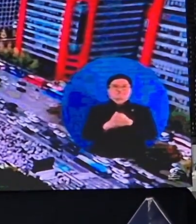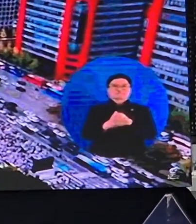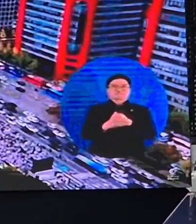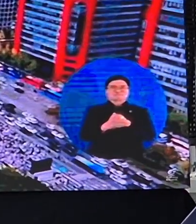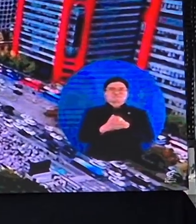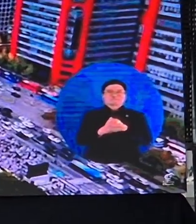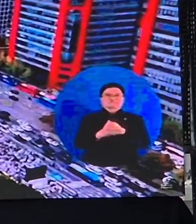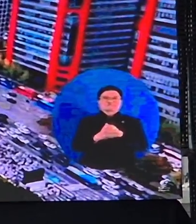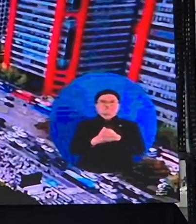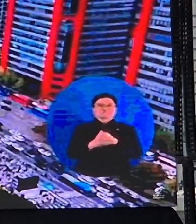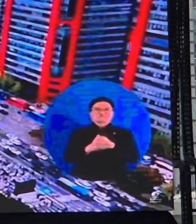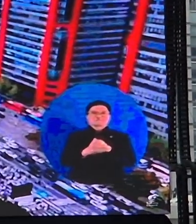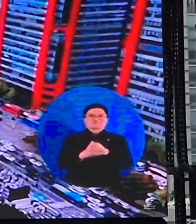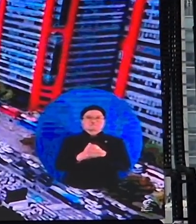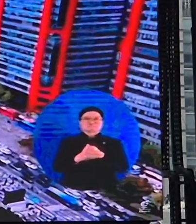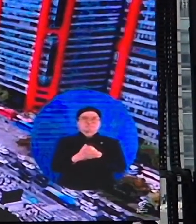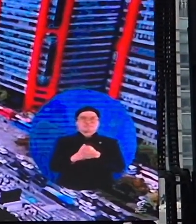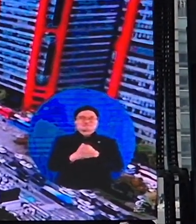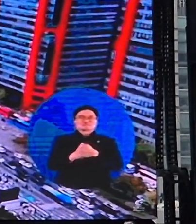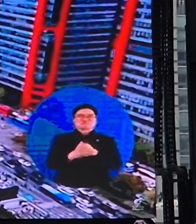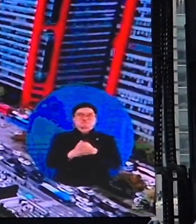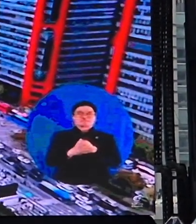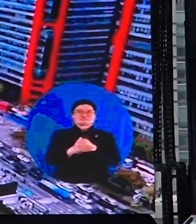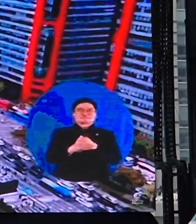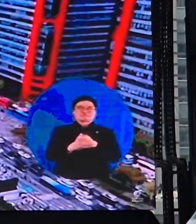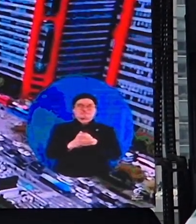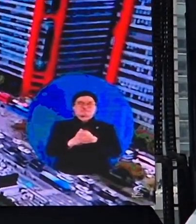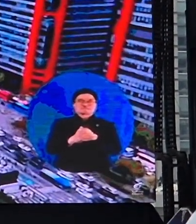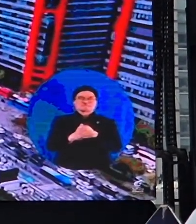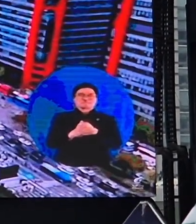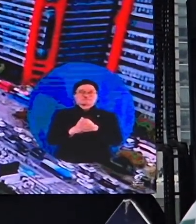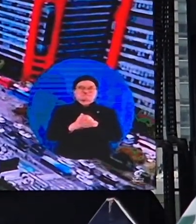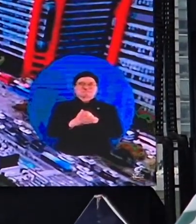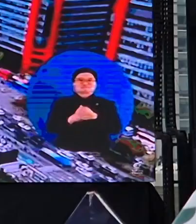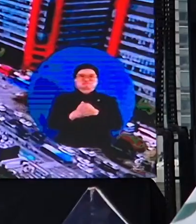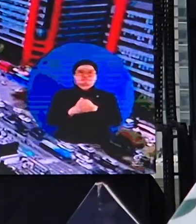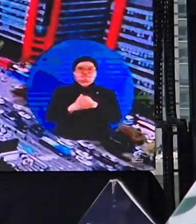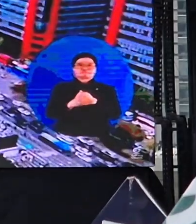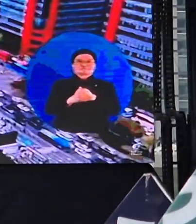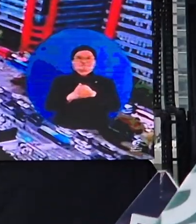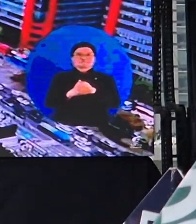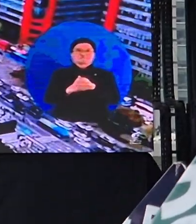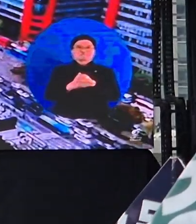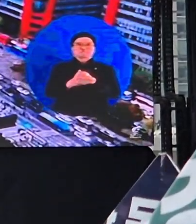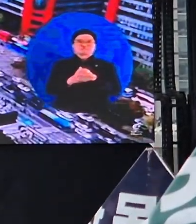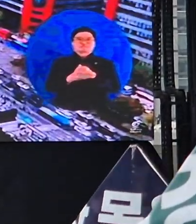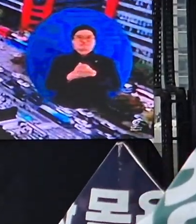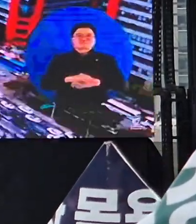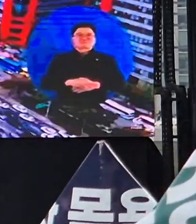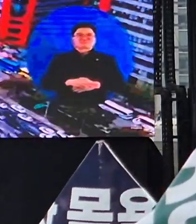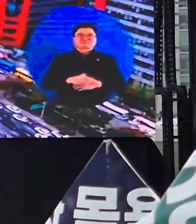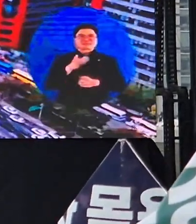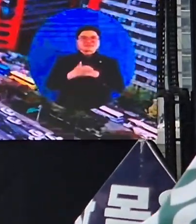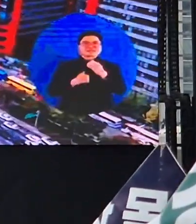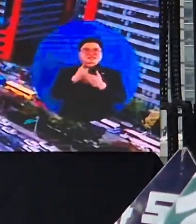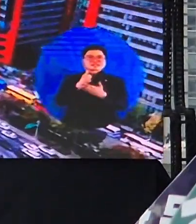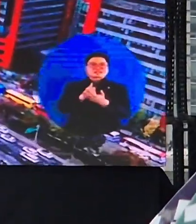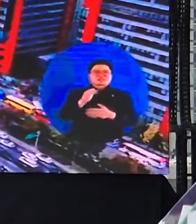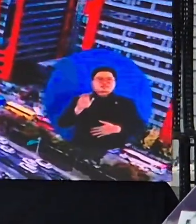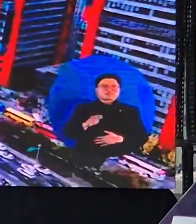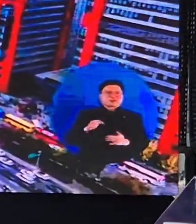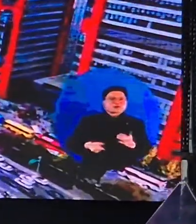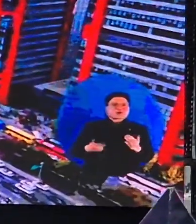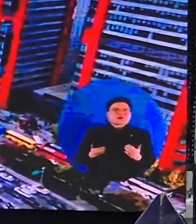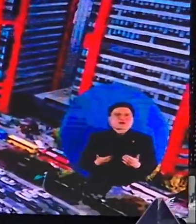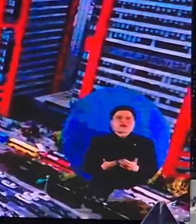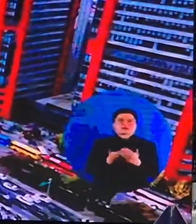것이고 여호와께서 하나님이시라면 하나님을 섬겨야 할 것입니다. 동성애가 죄가 아니라면